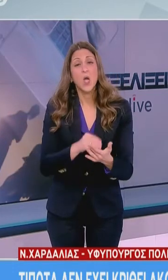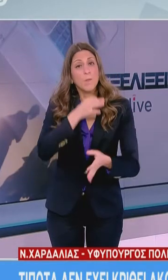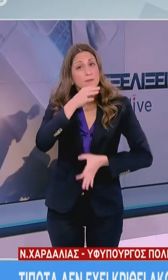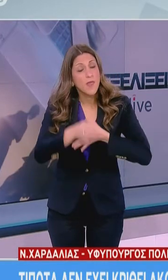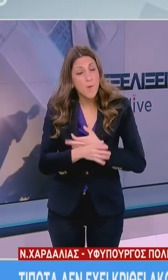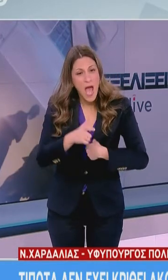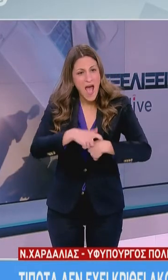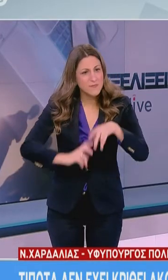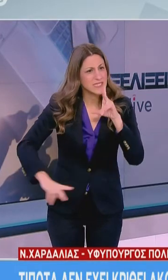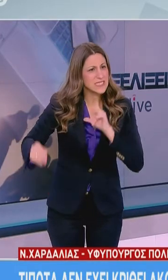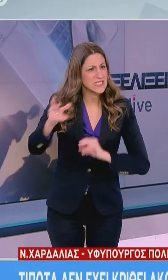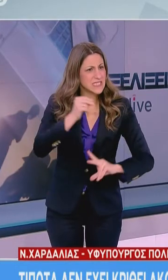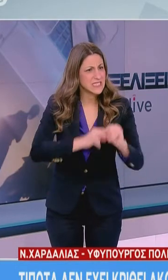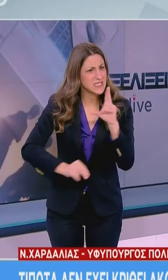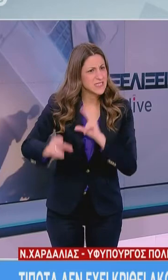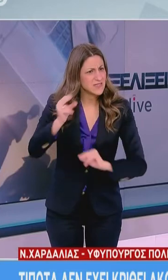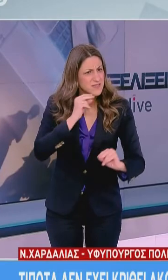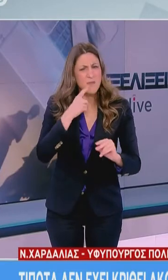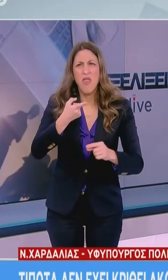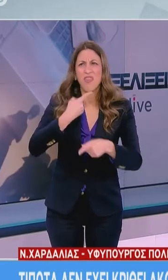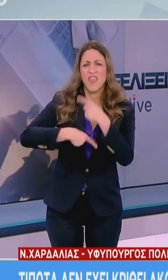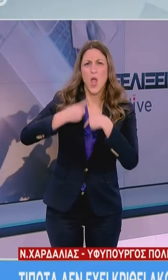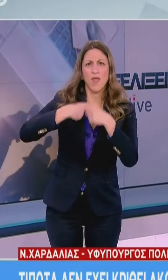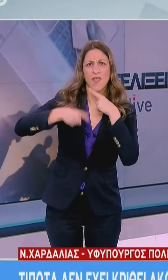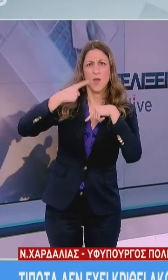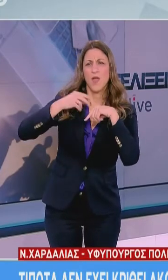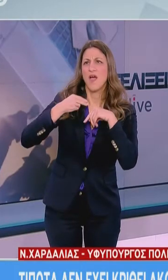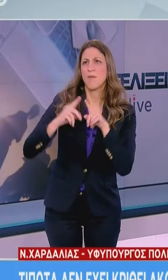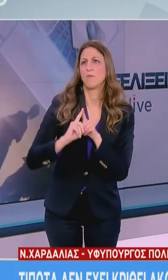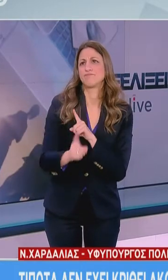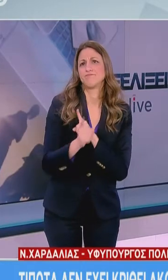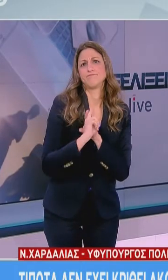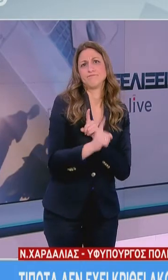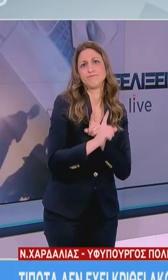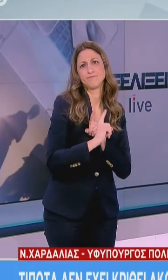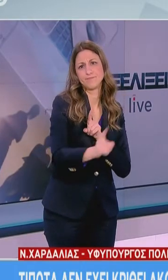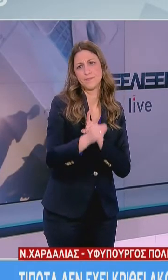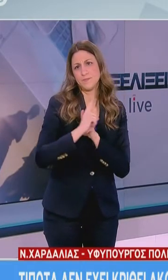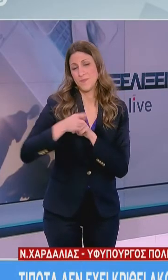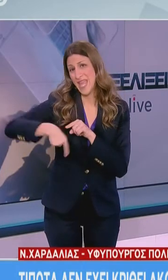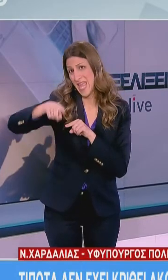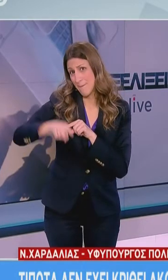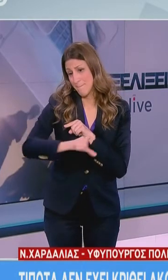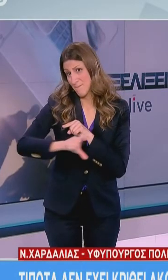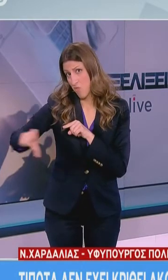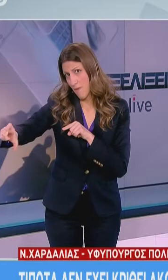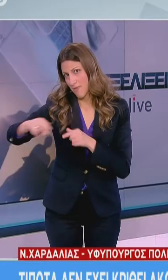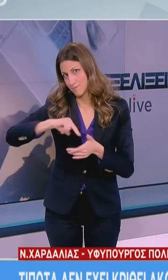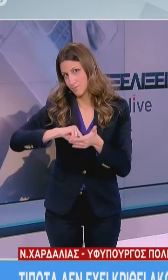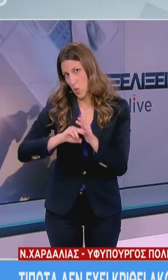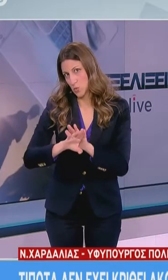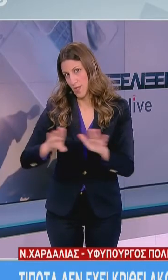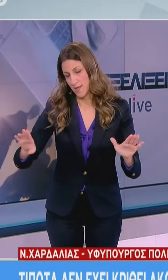οποιαδήποτε συζήτηση ή οι διάφορες δικαιολογίες για τη μετακίνηση εκείνες τις ημέρες είναι μια